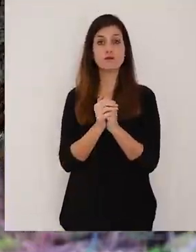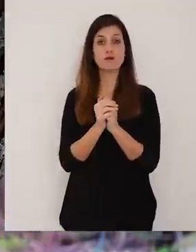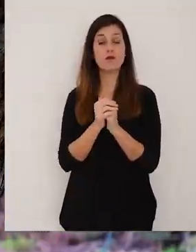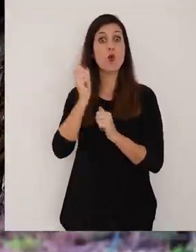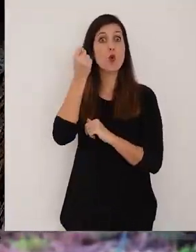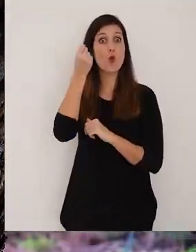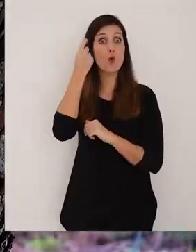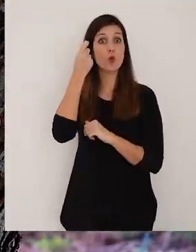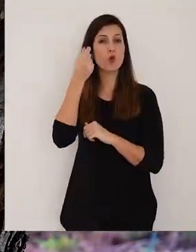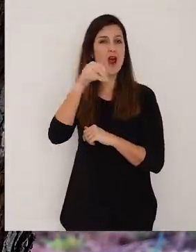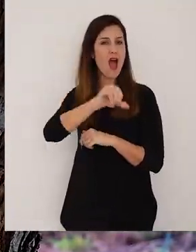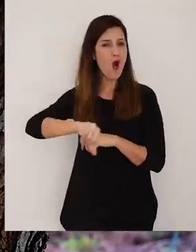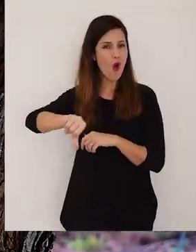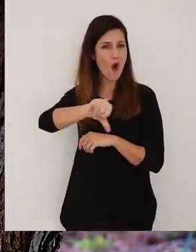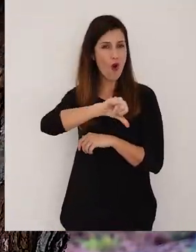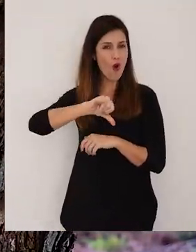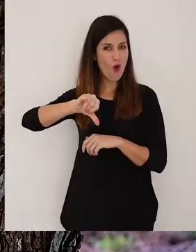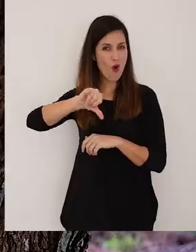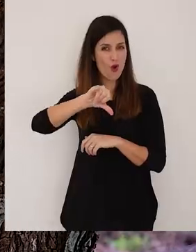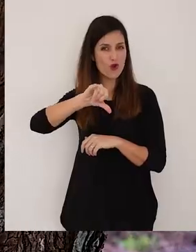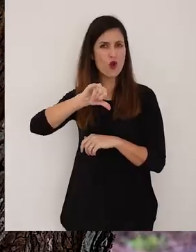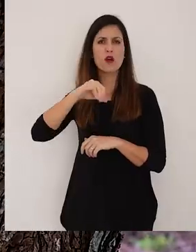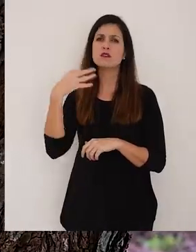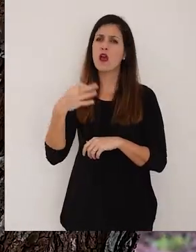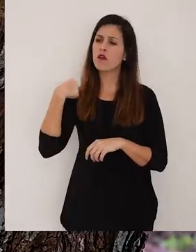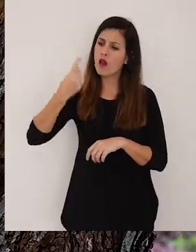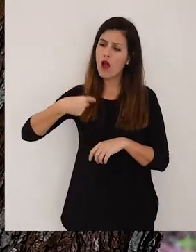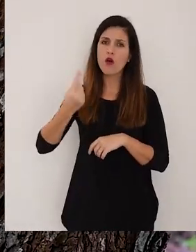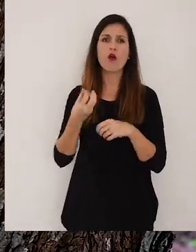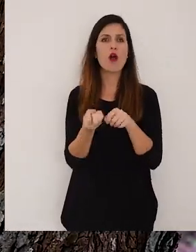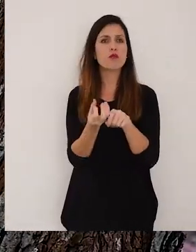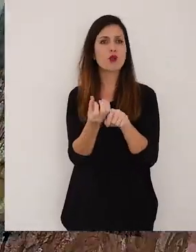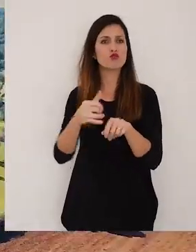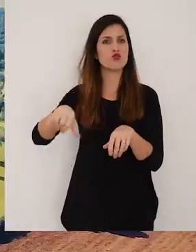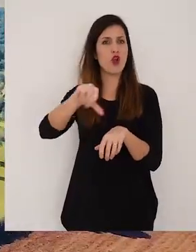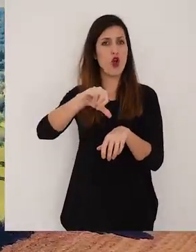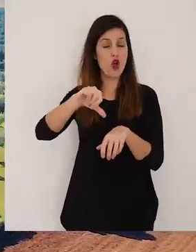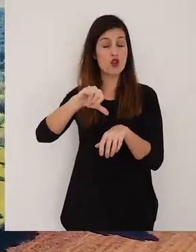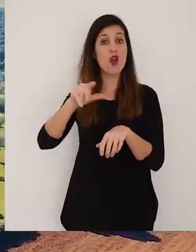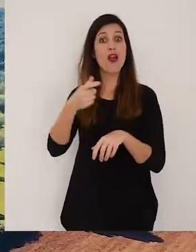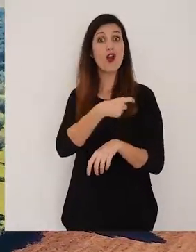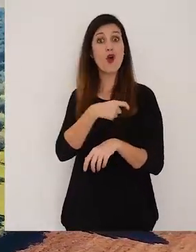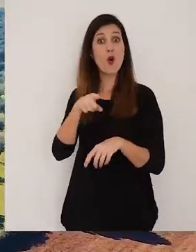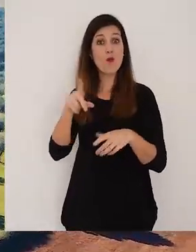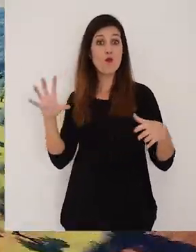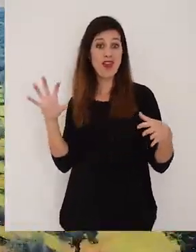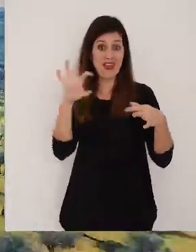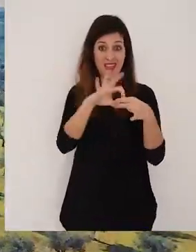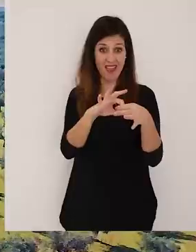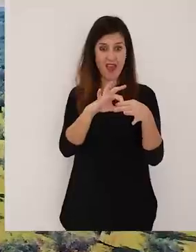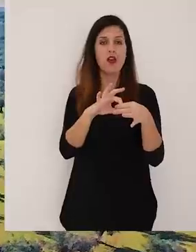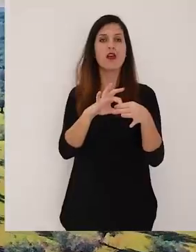La cultura olearia a Uggiano la Chiesa è molto viva. Non a caso il comune aderisce al circuito nazionale Città